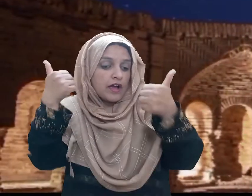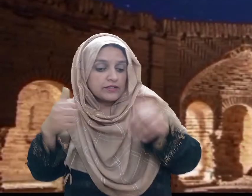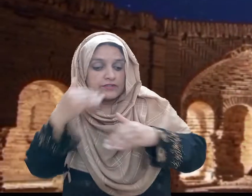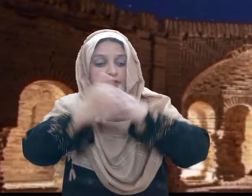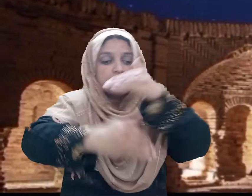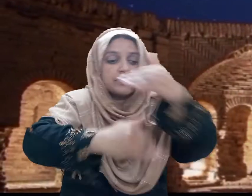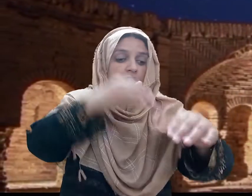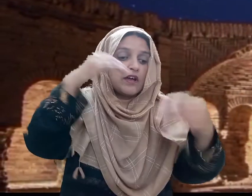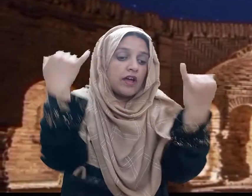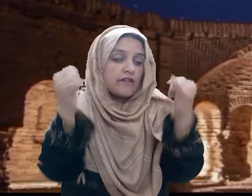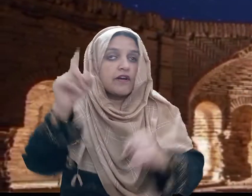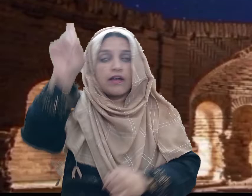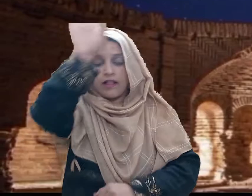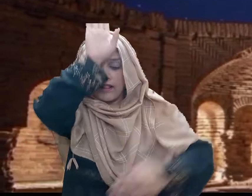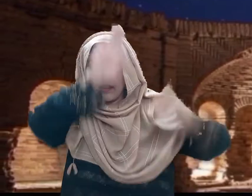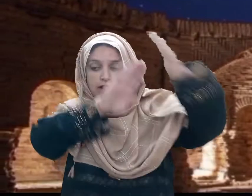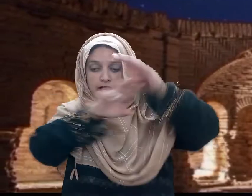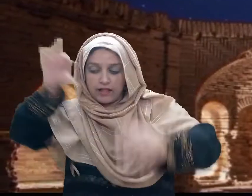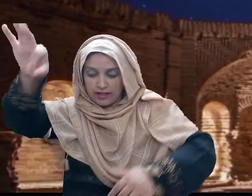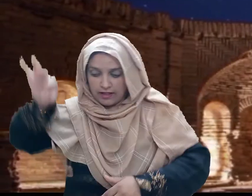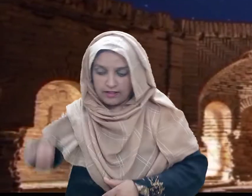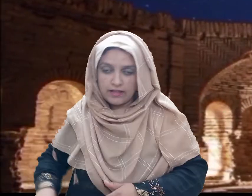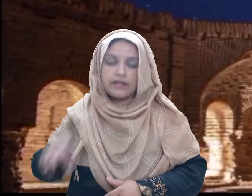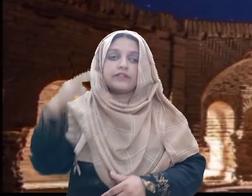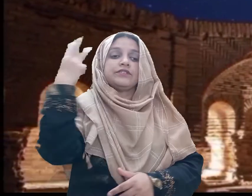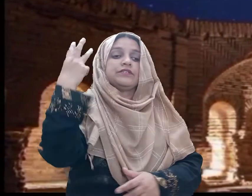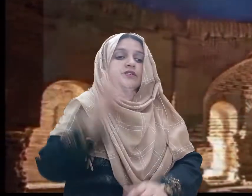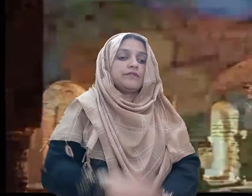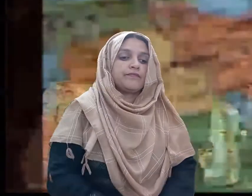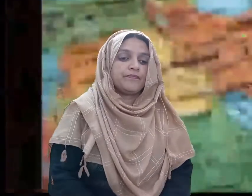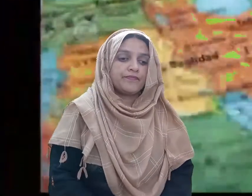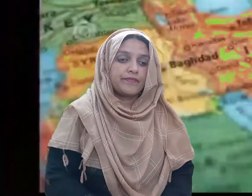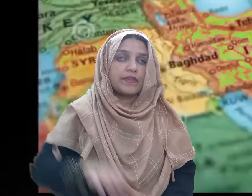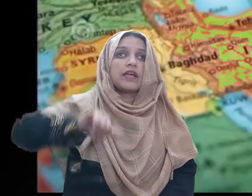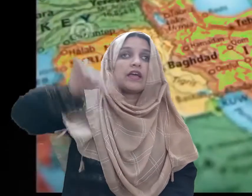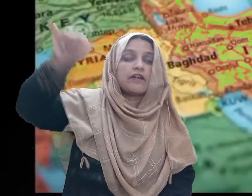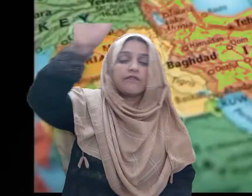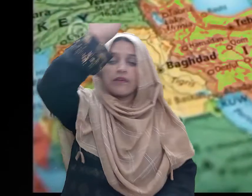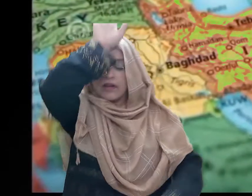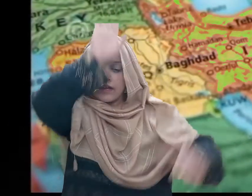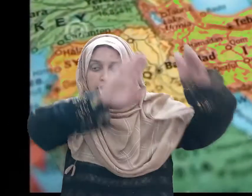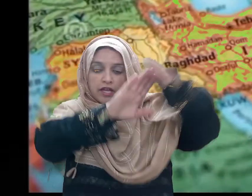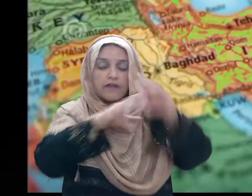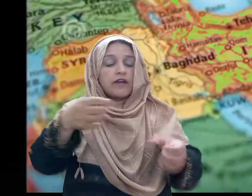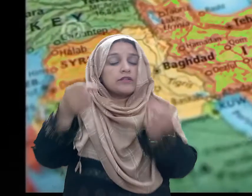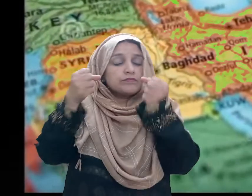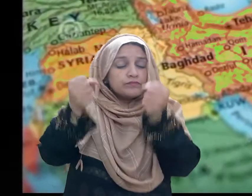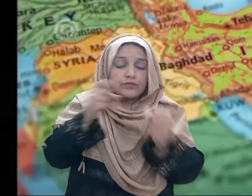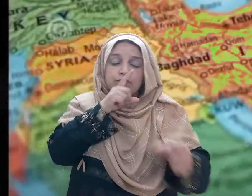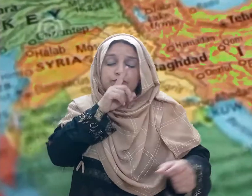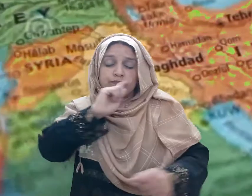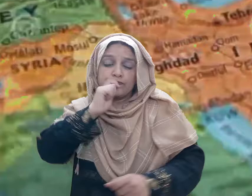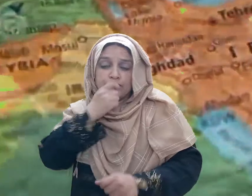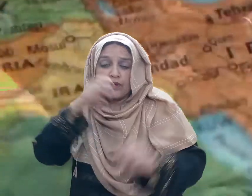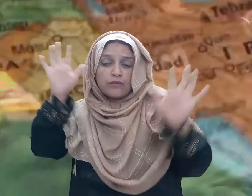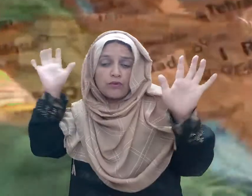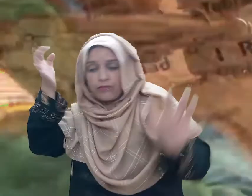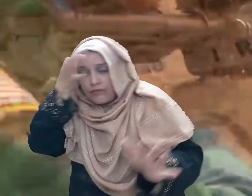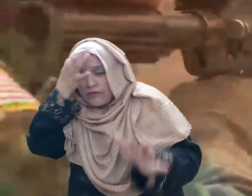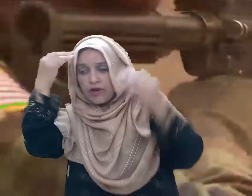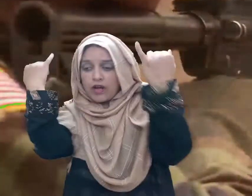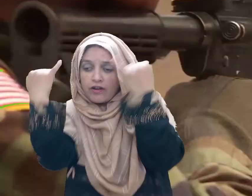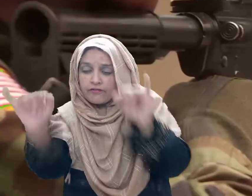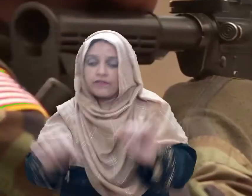پہ، جبکہ ایشیا میں تیسرے نمبر پہ ہے۔ یورپ اور ایشیا کے وسط میں ہونے کے باعث اس کا محل وقوع بہت اہمیت کا حامل